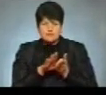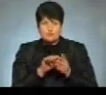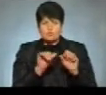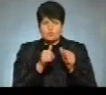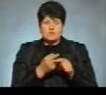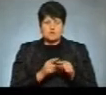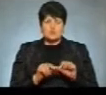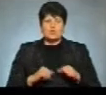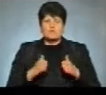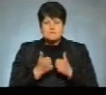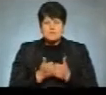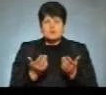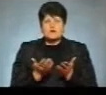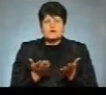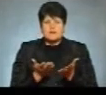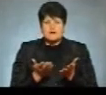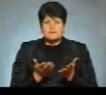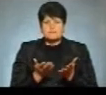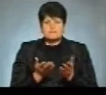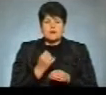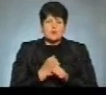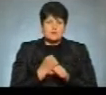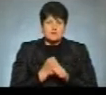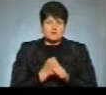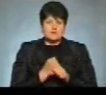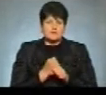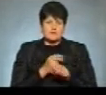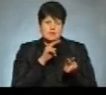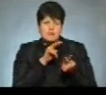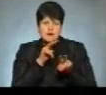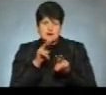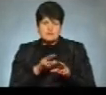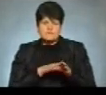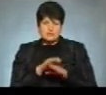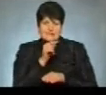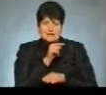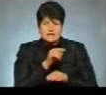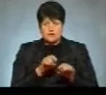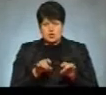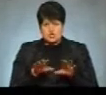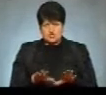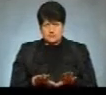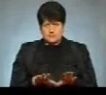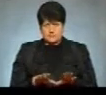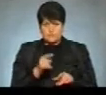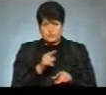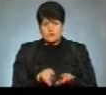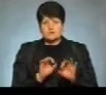відповідну комісію, яка б робили якийсь певний нагляд за виконанням їхнього рішення і так далі. А вони